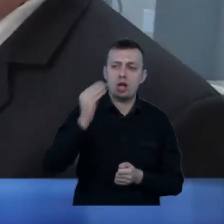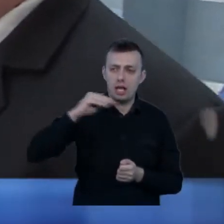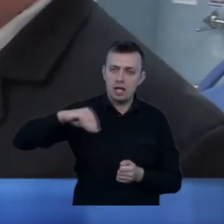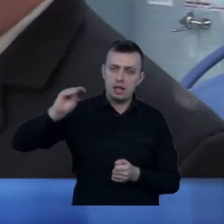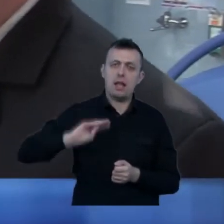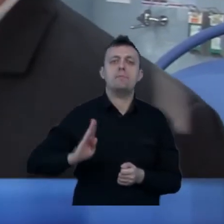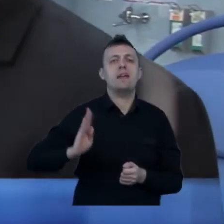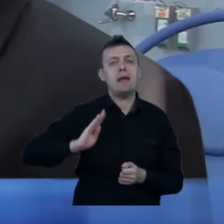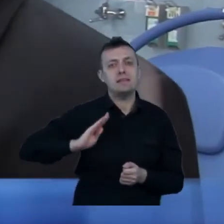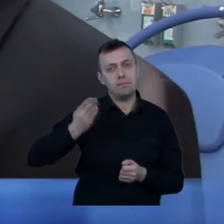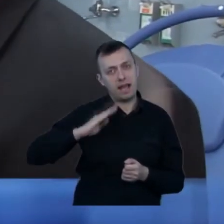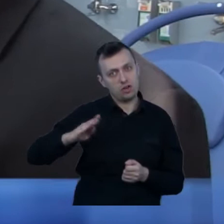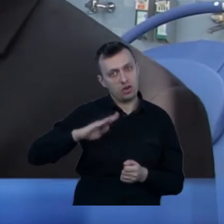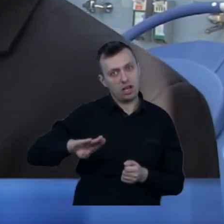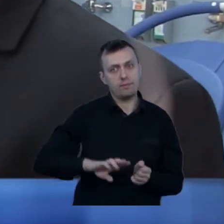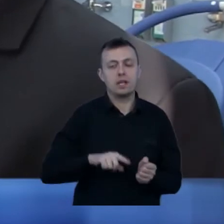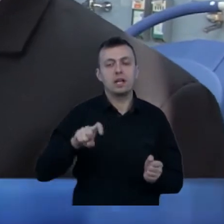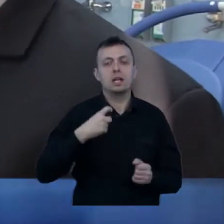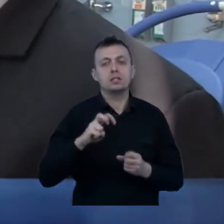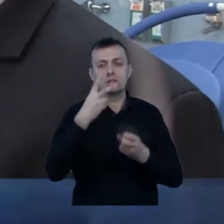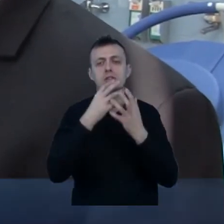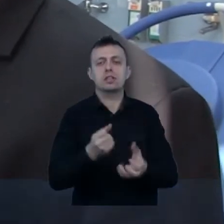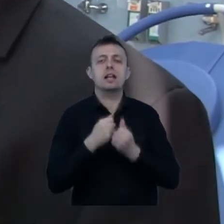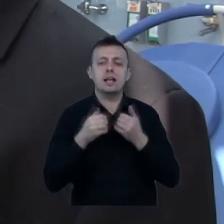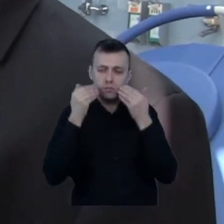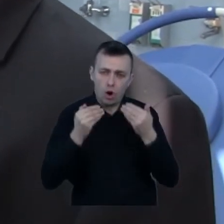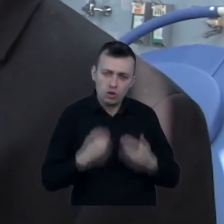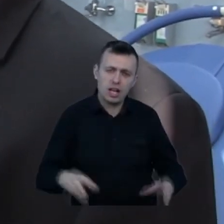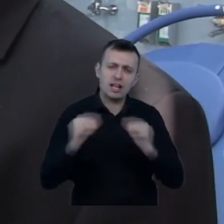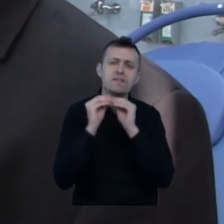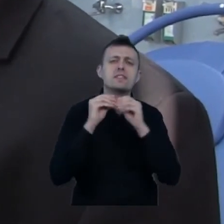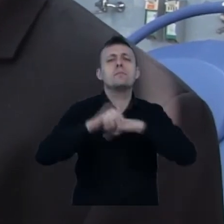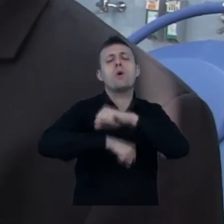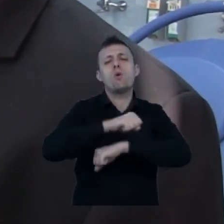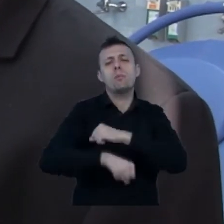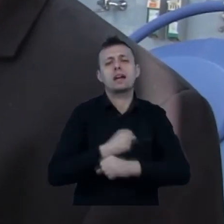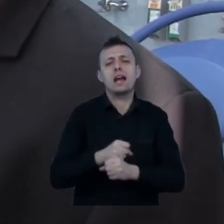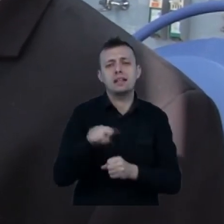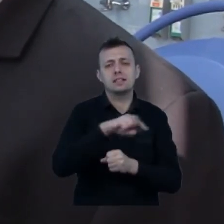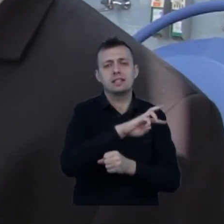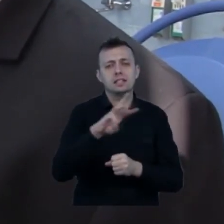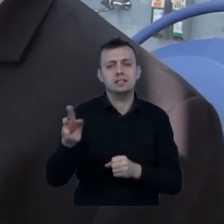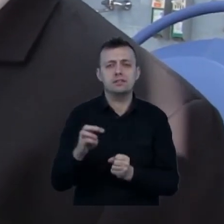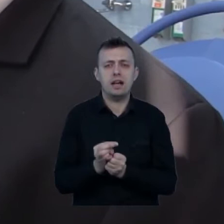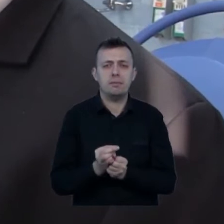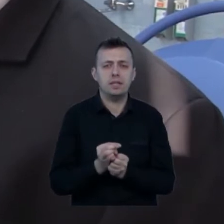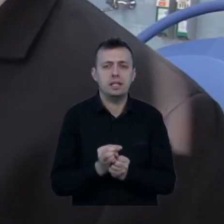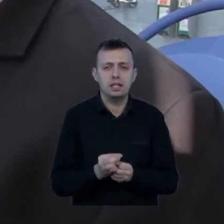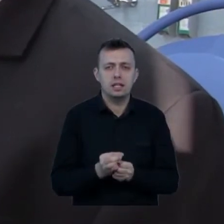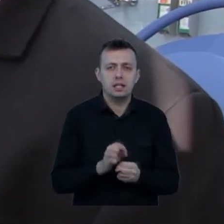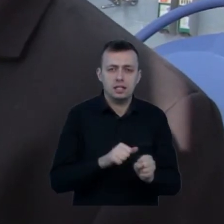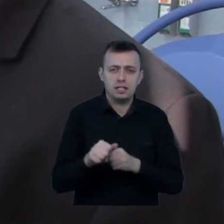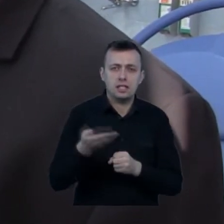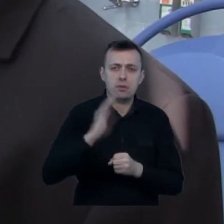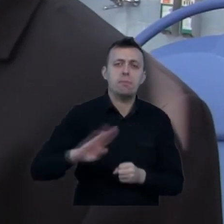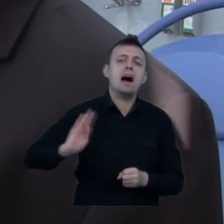sprzętom będą się czuły bardziej komfortowo i bardziej bezpiecznie. Co zresztą znalazło, dzięki takim współpracy z Państwa, znalazło